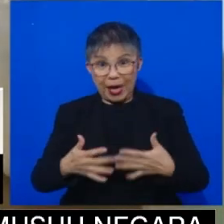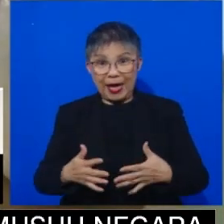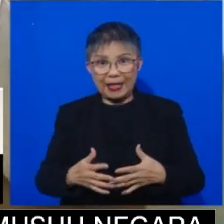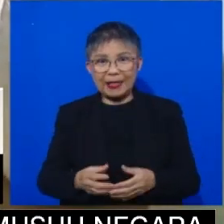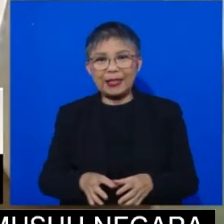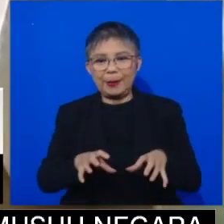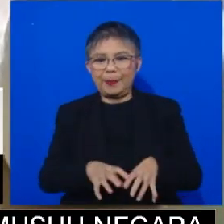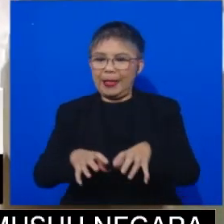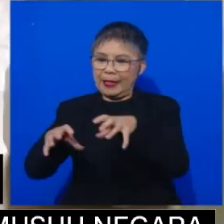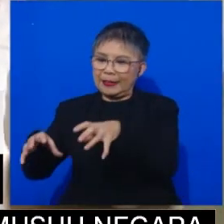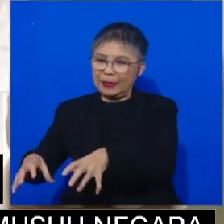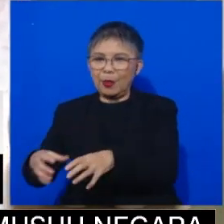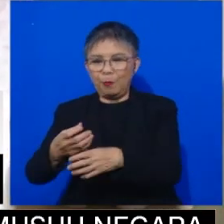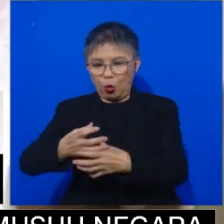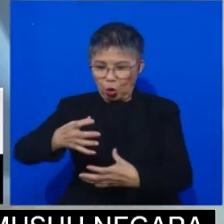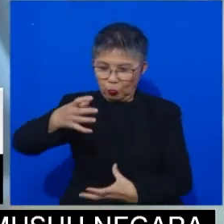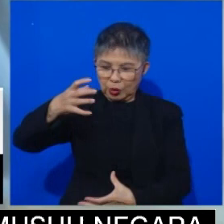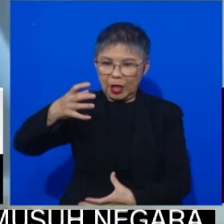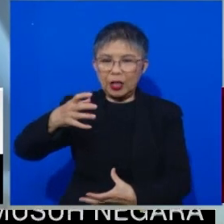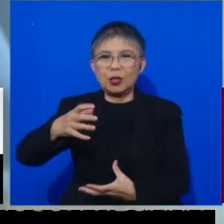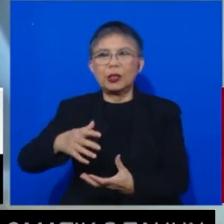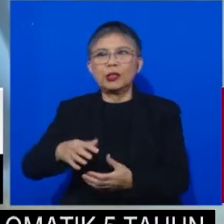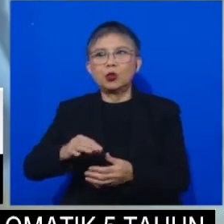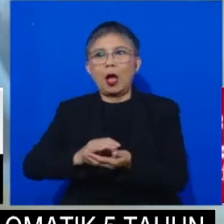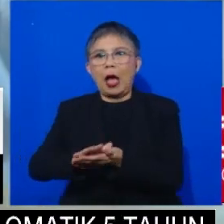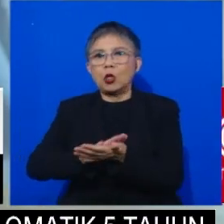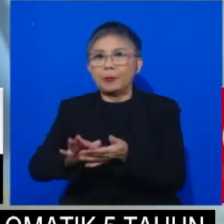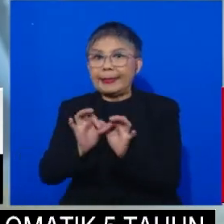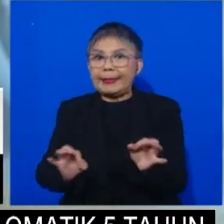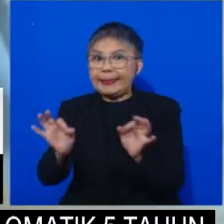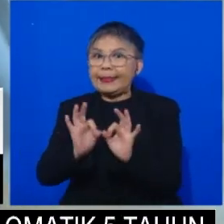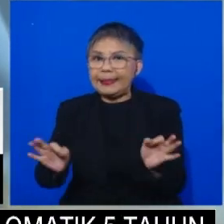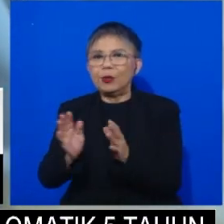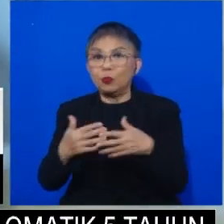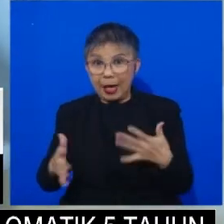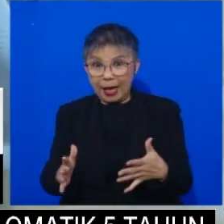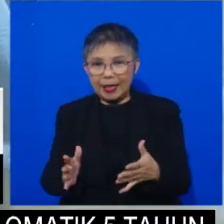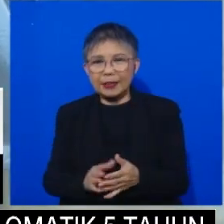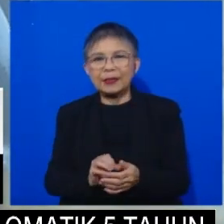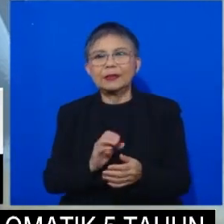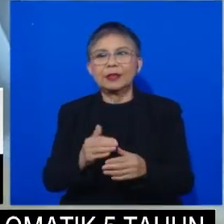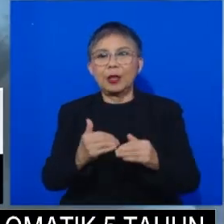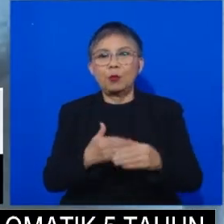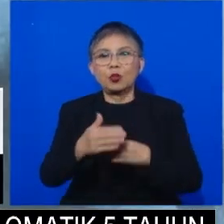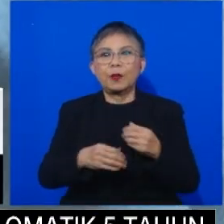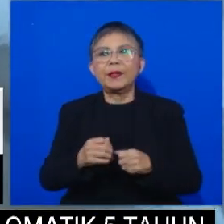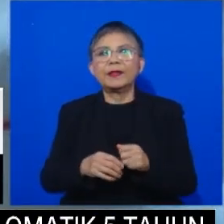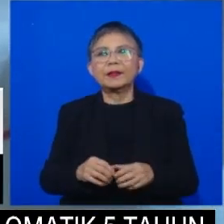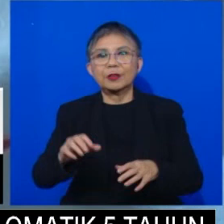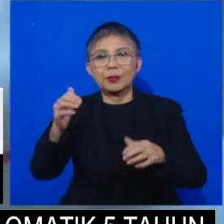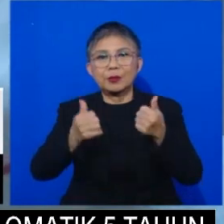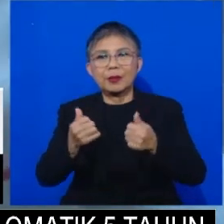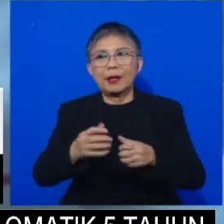Etawa dipindahkan ke dalam botol besar yang sudah dibersihkan. Setelah itu berlanjut ke tahap produksi susu